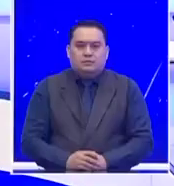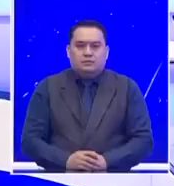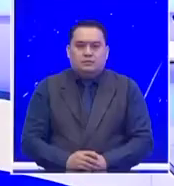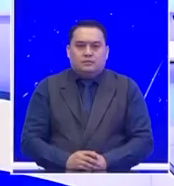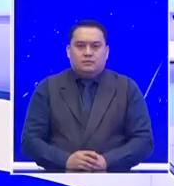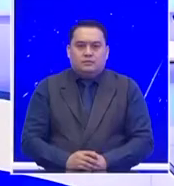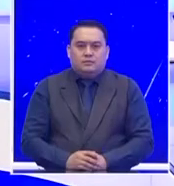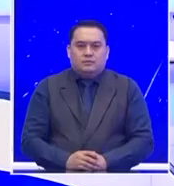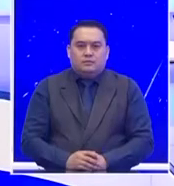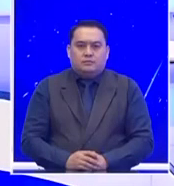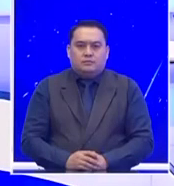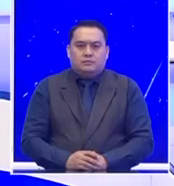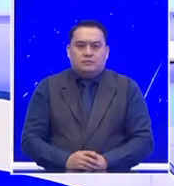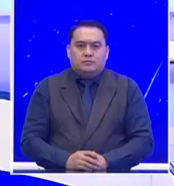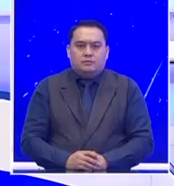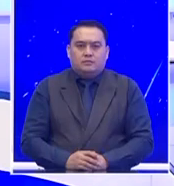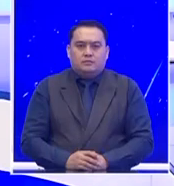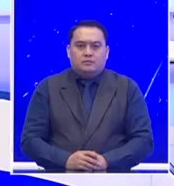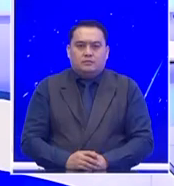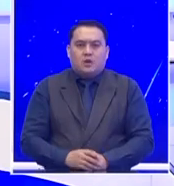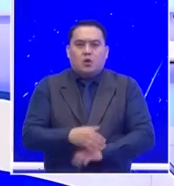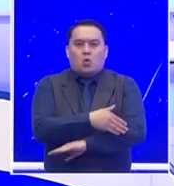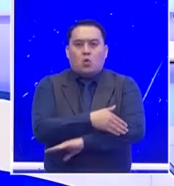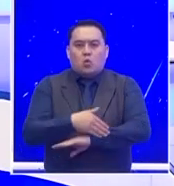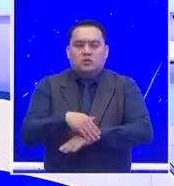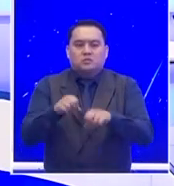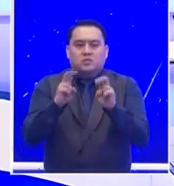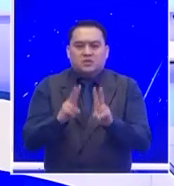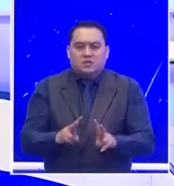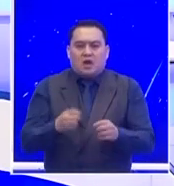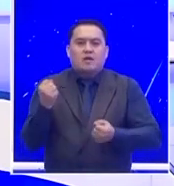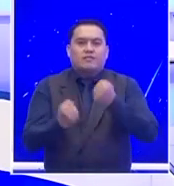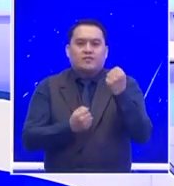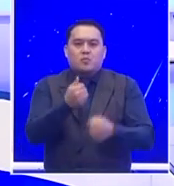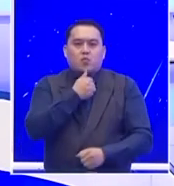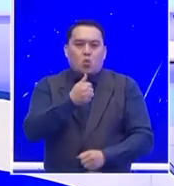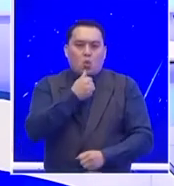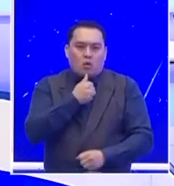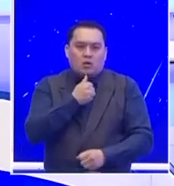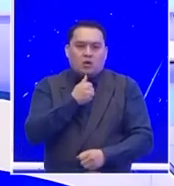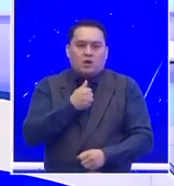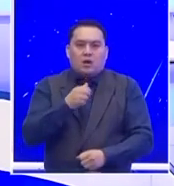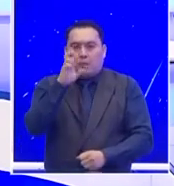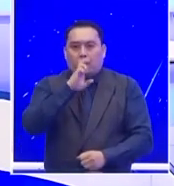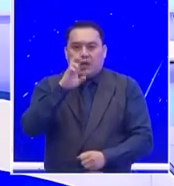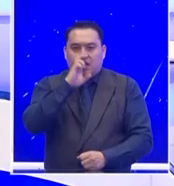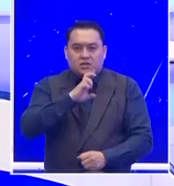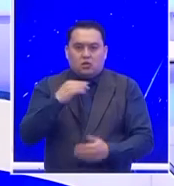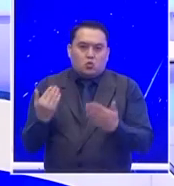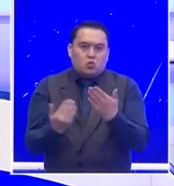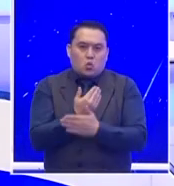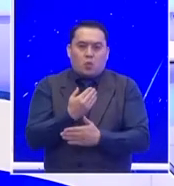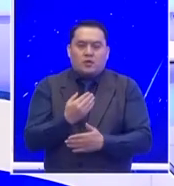В датском Орхусе по улицам ездит экспериментальный автомобиль. В его баке смесь бензина с